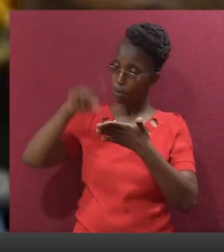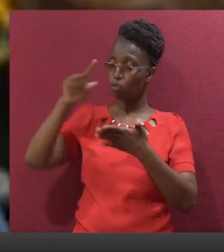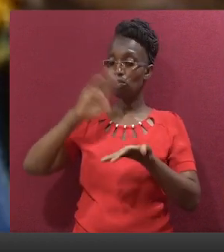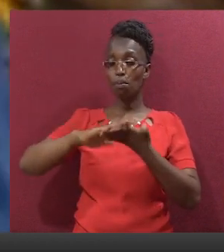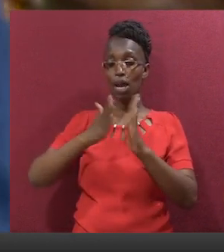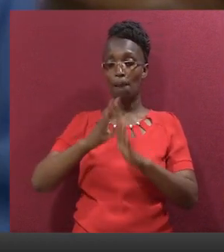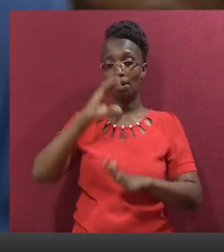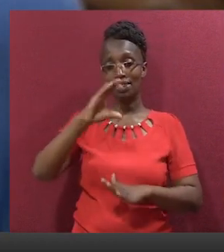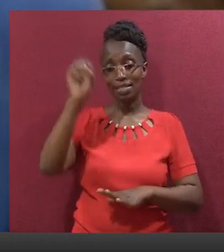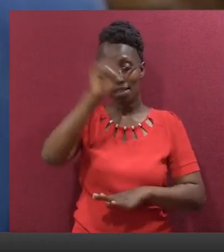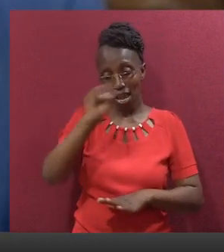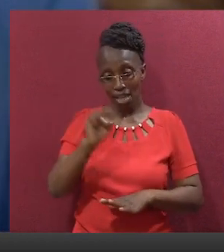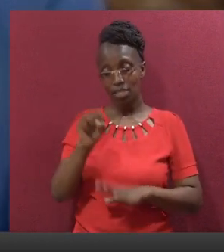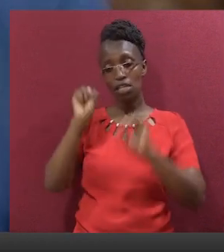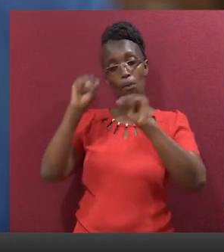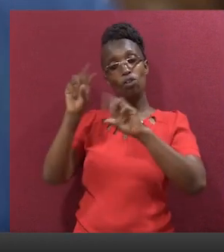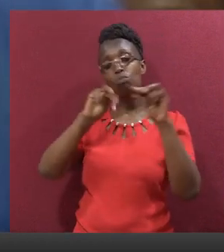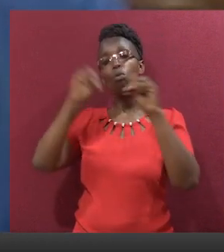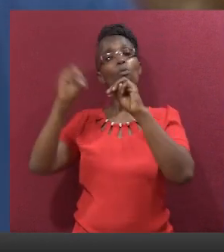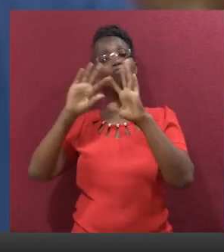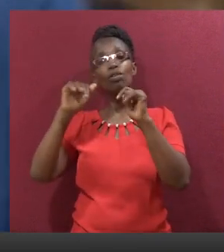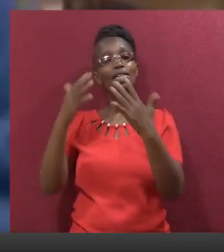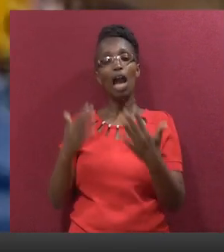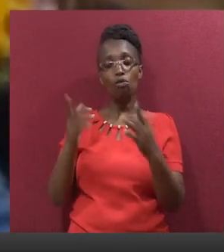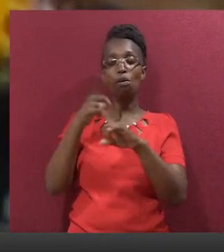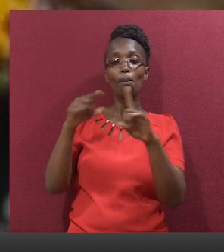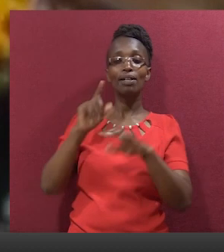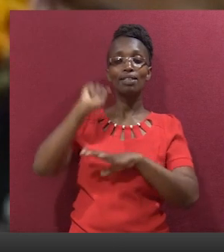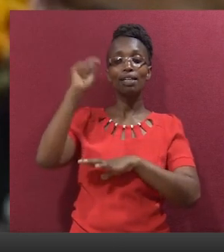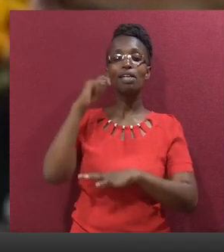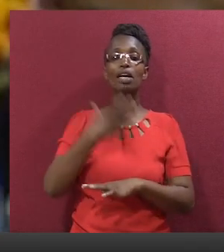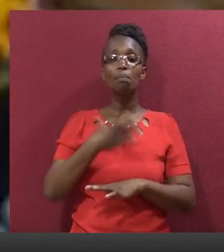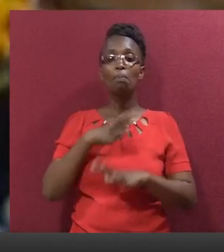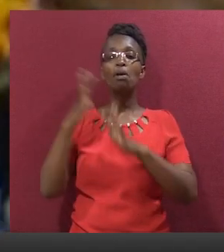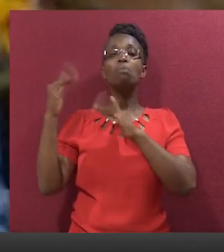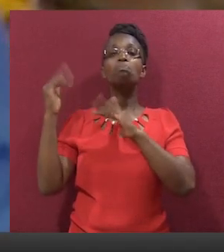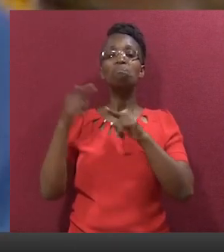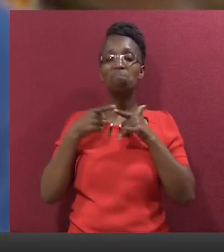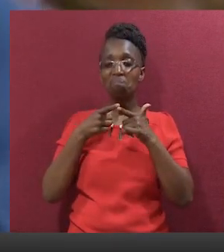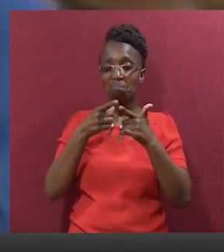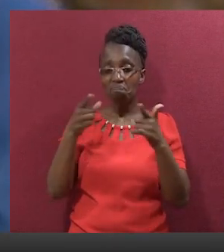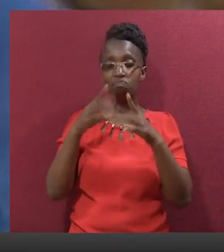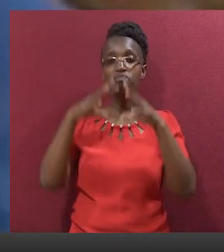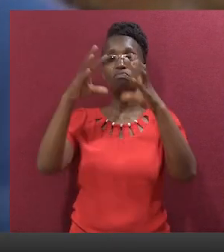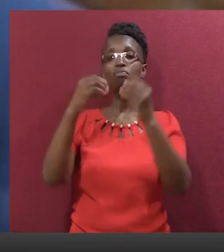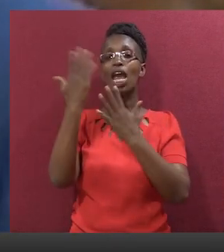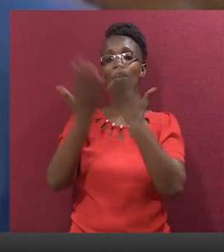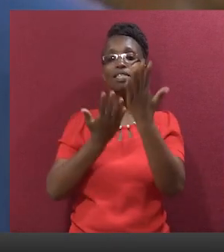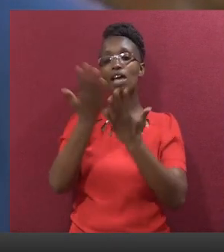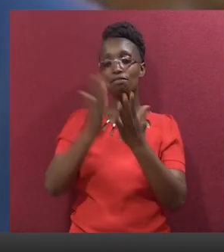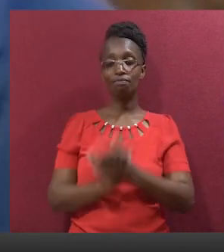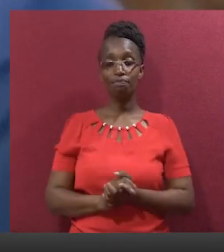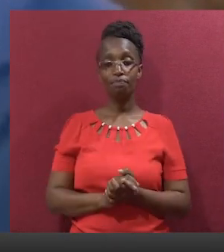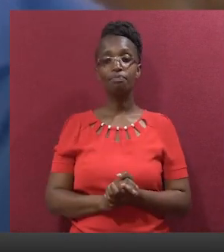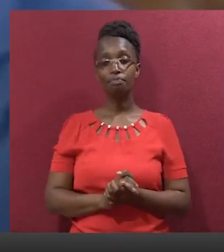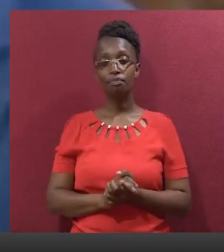approve you to be a cabinet secretary with all these cases, how would you move on? And yet Kenyans expect you to go and serve them from the office